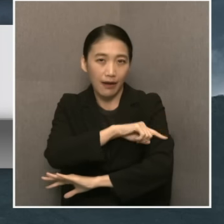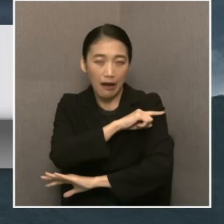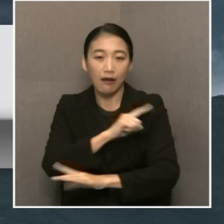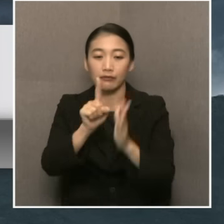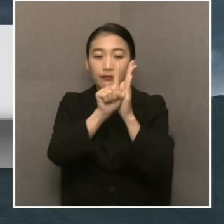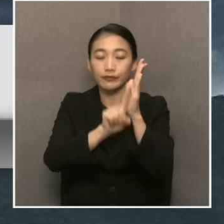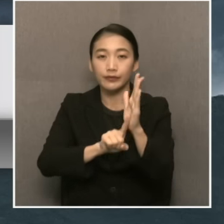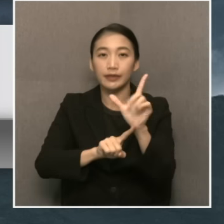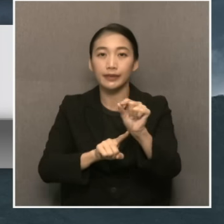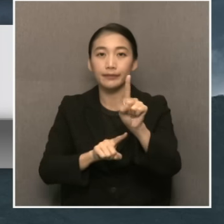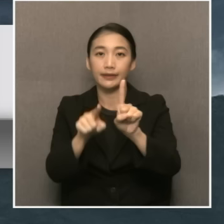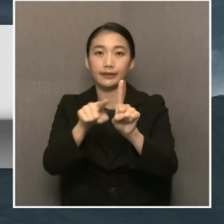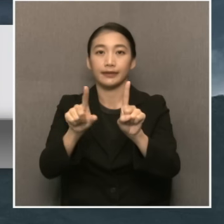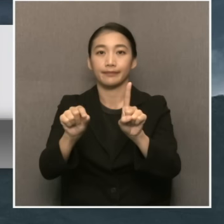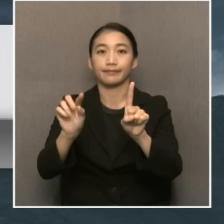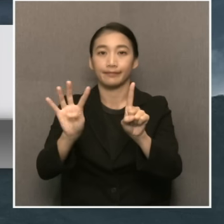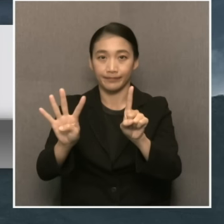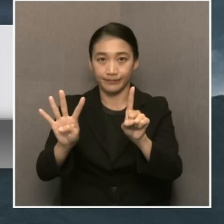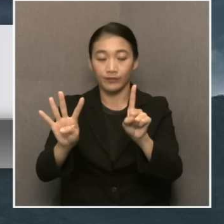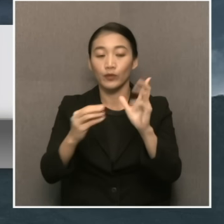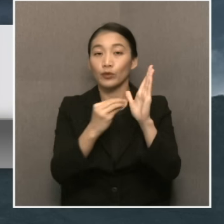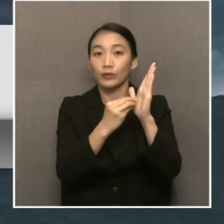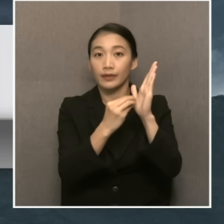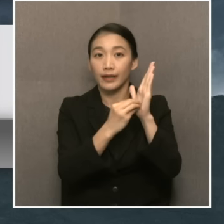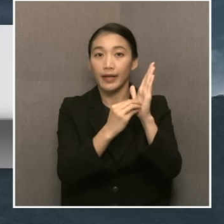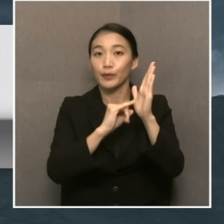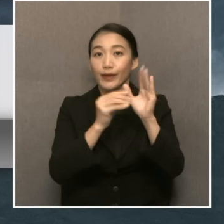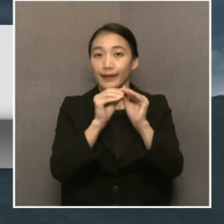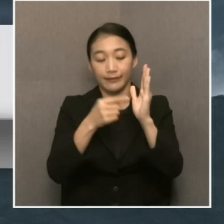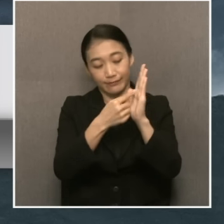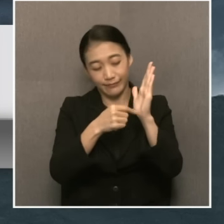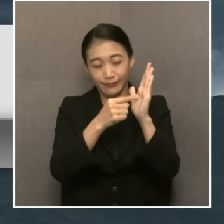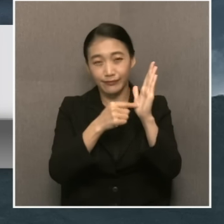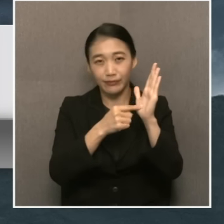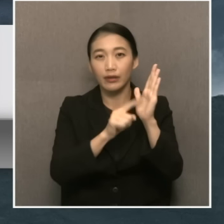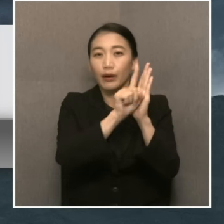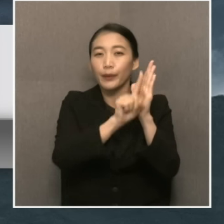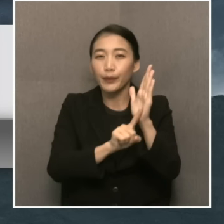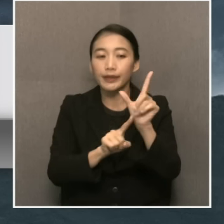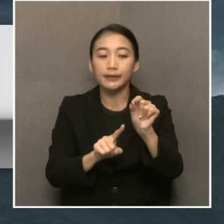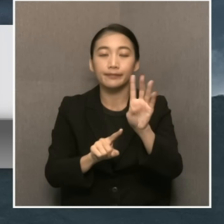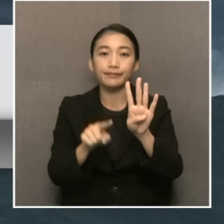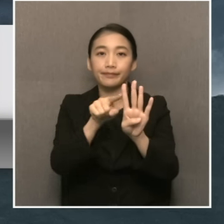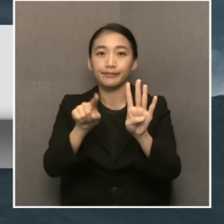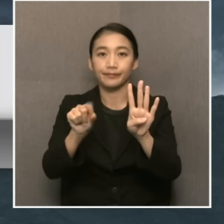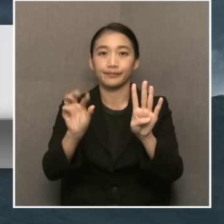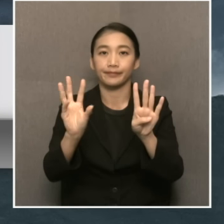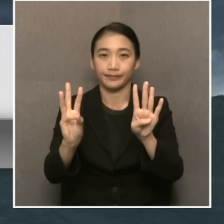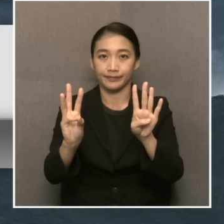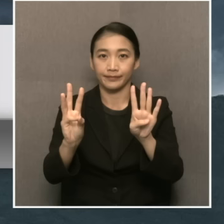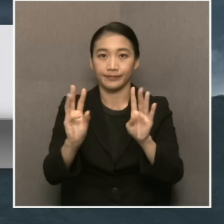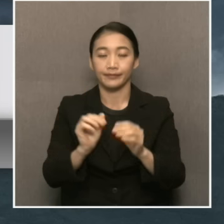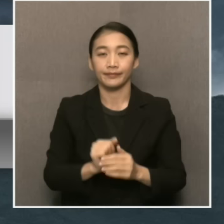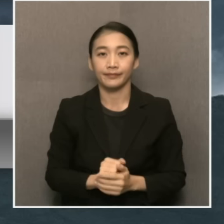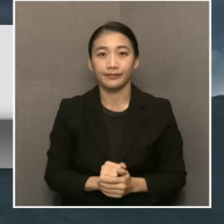ศาเซลเซียสกรุงเทพมหานครปริมณฑลอุณหภูมิต่ำสุด24ถึง26องศาเซลเซีย